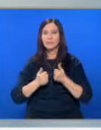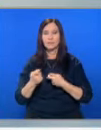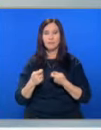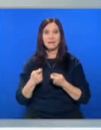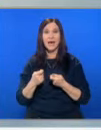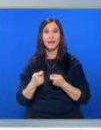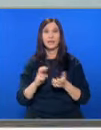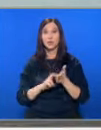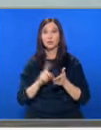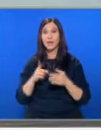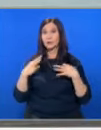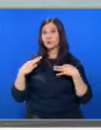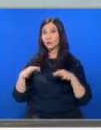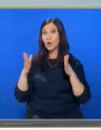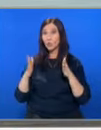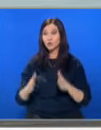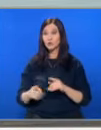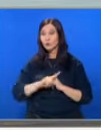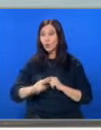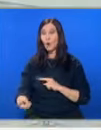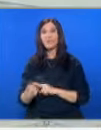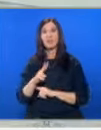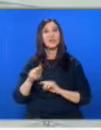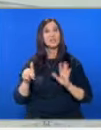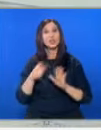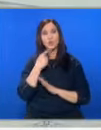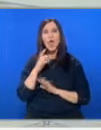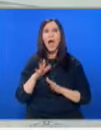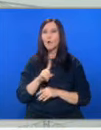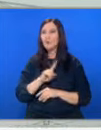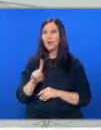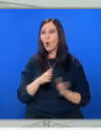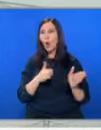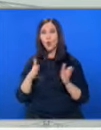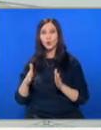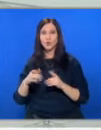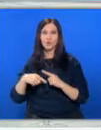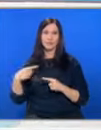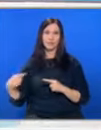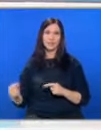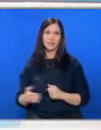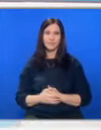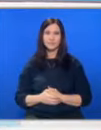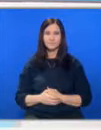Пазарът на ток трябва да бъде освободен окончателно до 2026 година, ако не бъде отложен процеса.